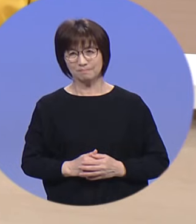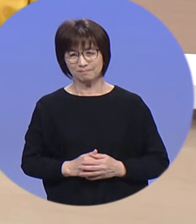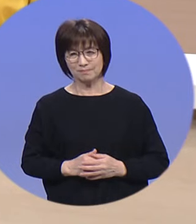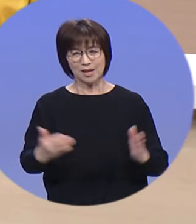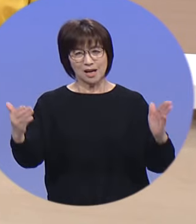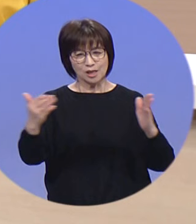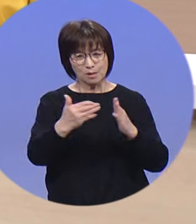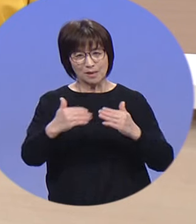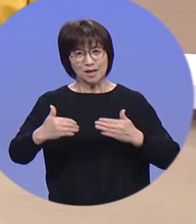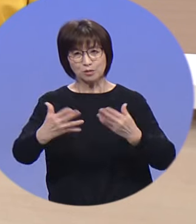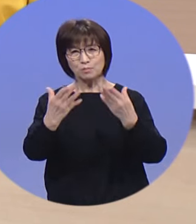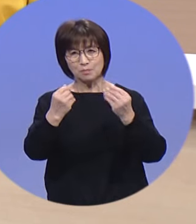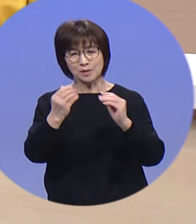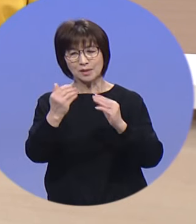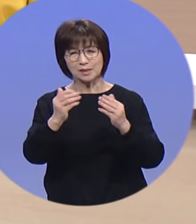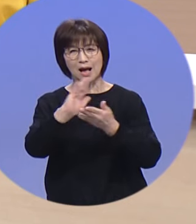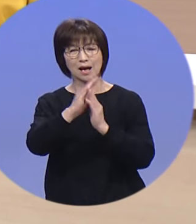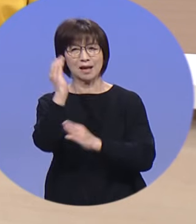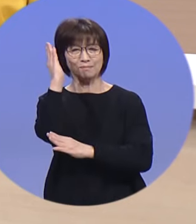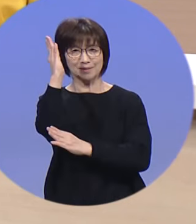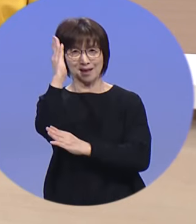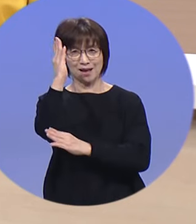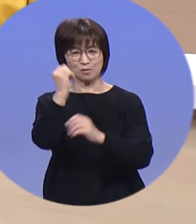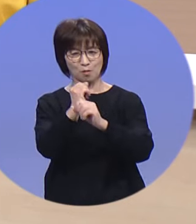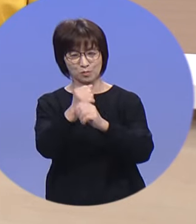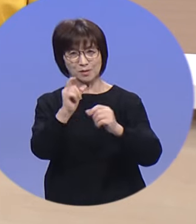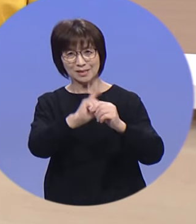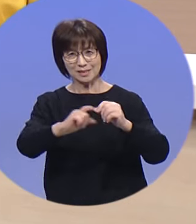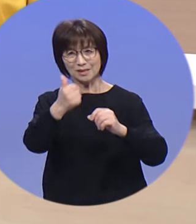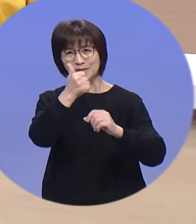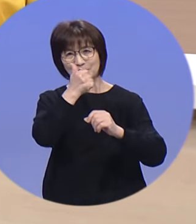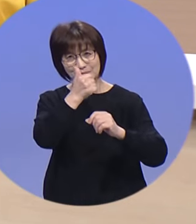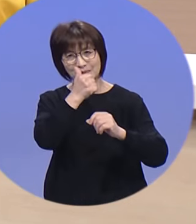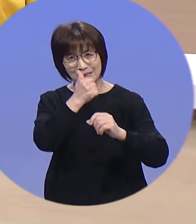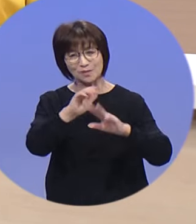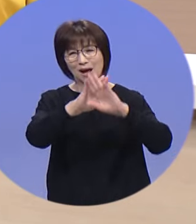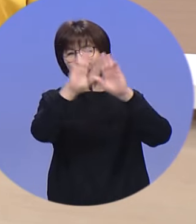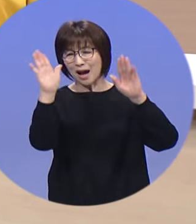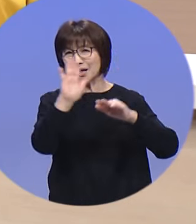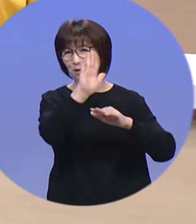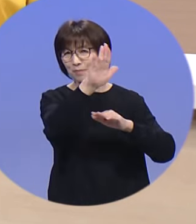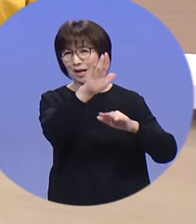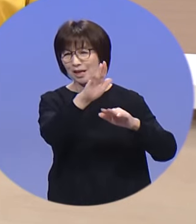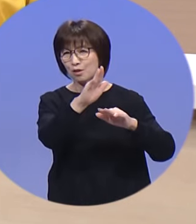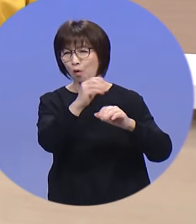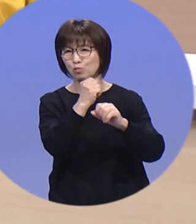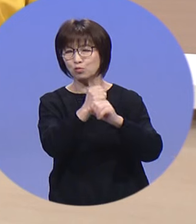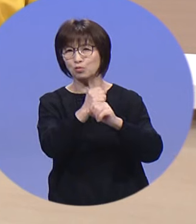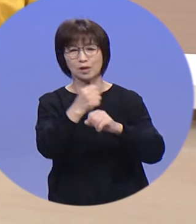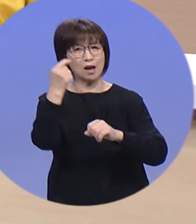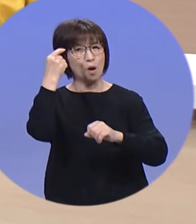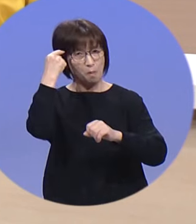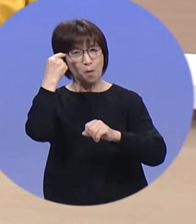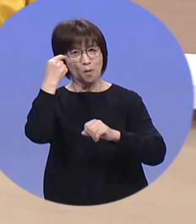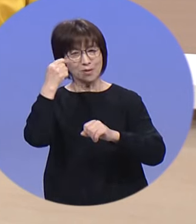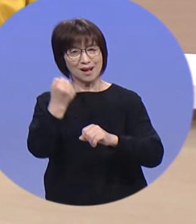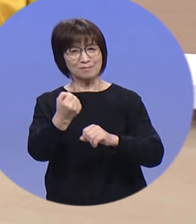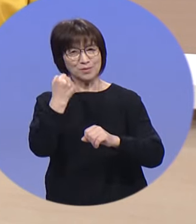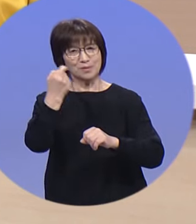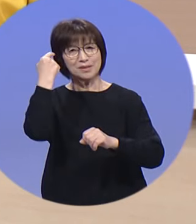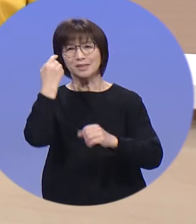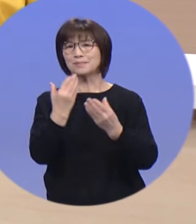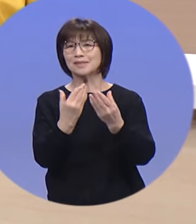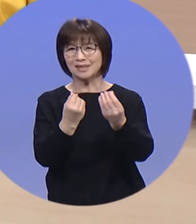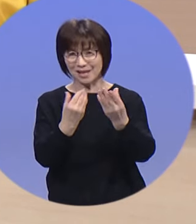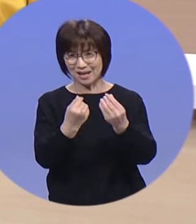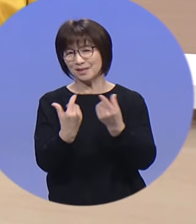これまで進めてきた県政の取り組みをさらに充実させ、明るい未来を築いていこうという思いが強く感じられました